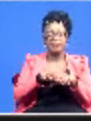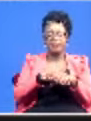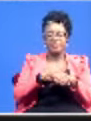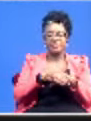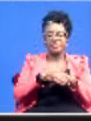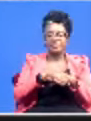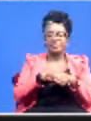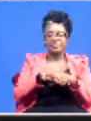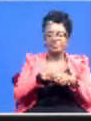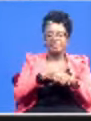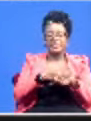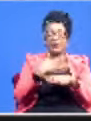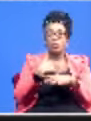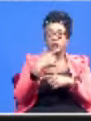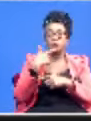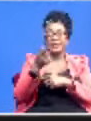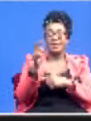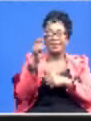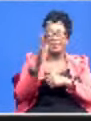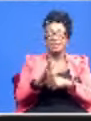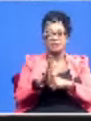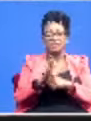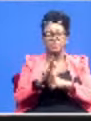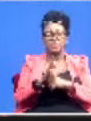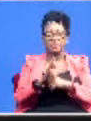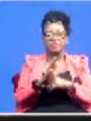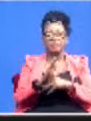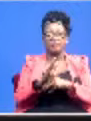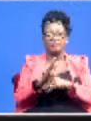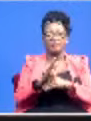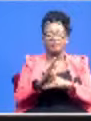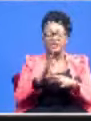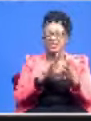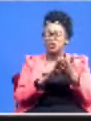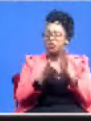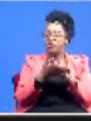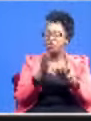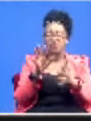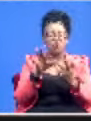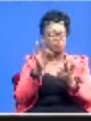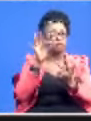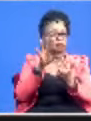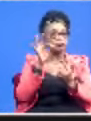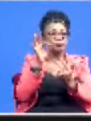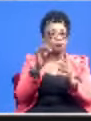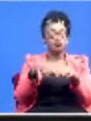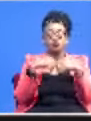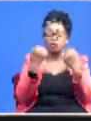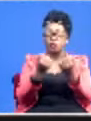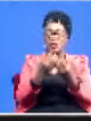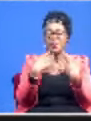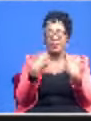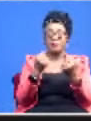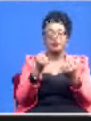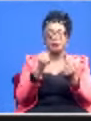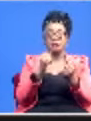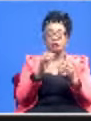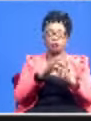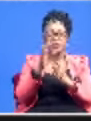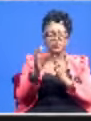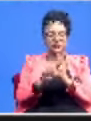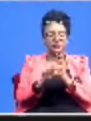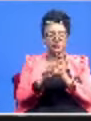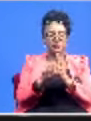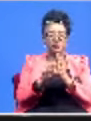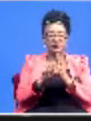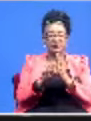I want to tell Kenyans, there is no option to social health insurance for the